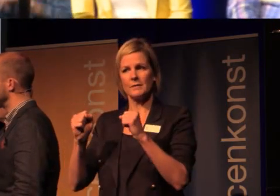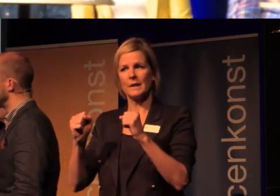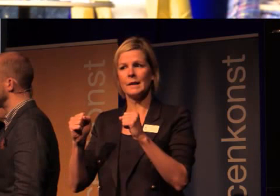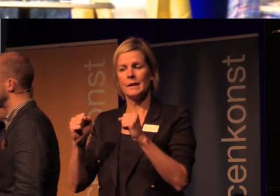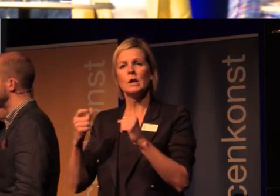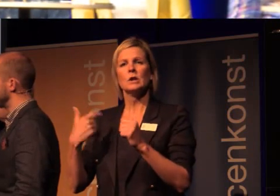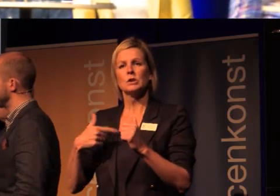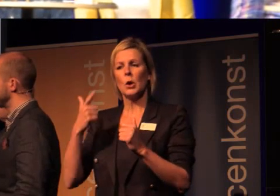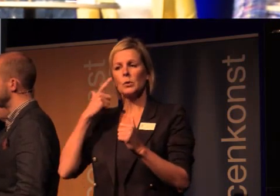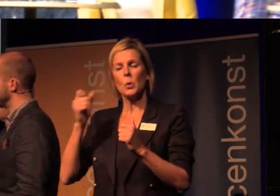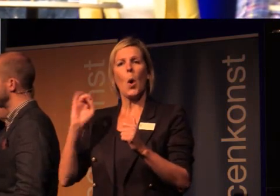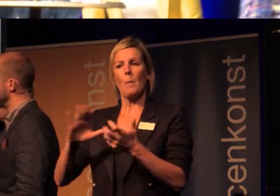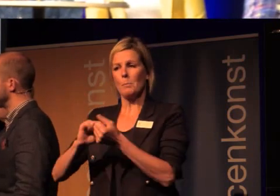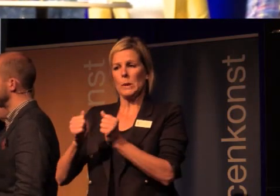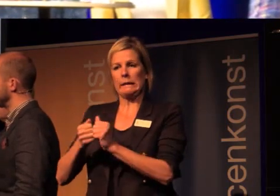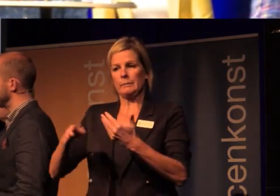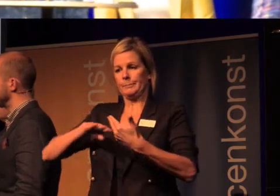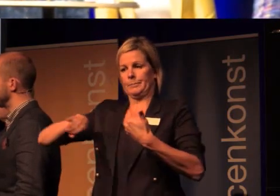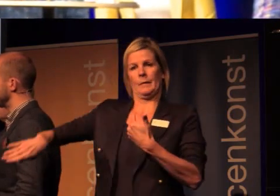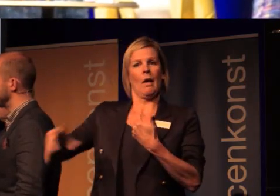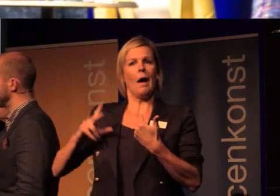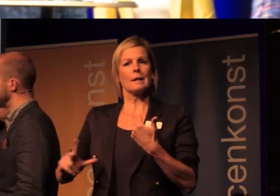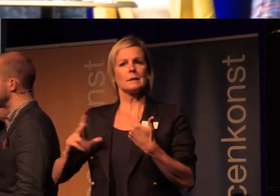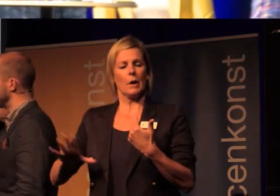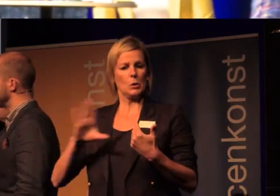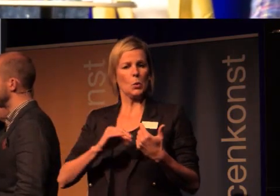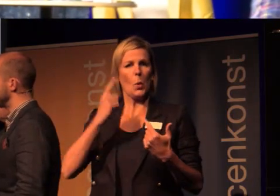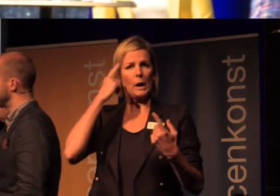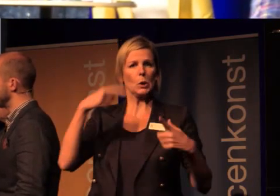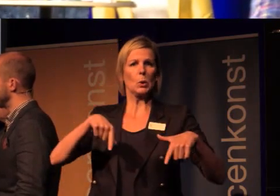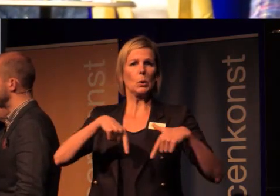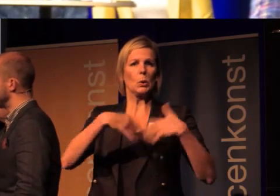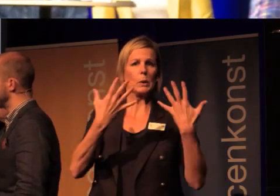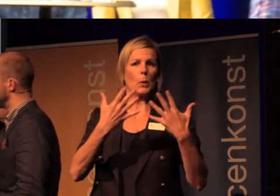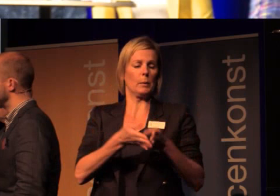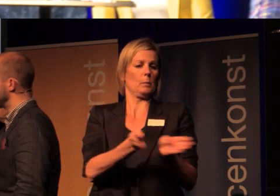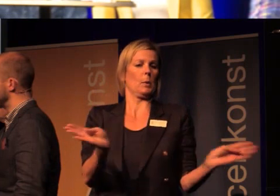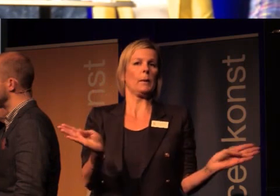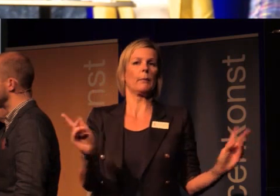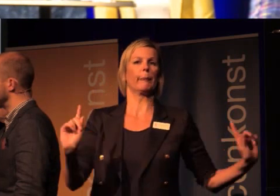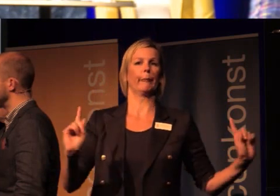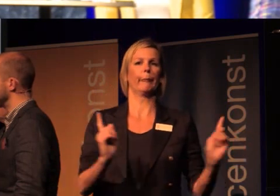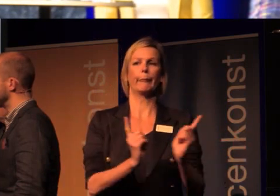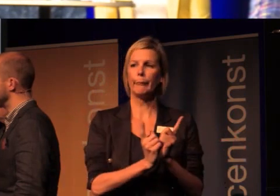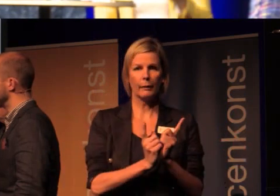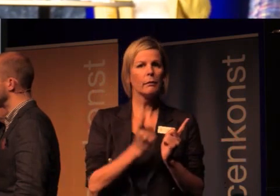politiken backar från ansvar, då kommer vi få ett kulturutbud som är smalare, som är